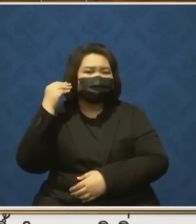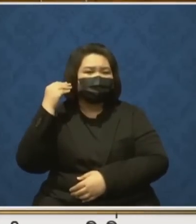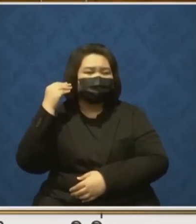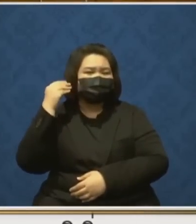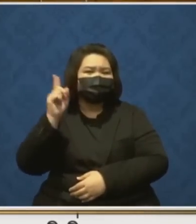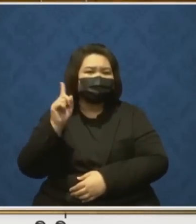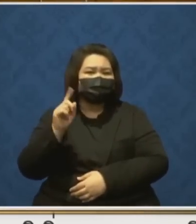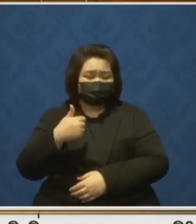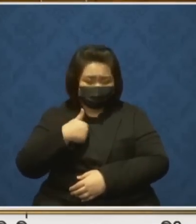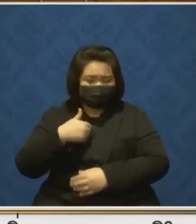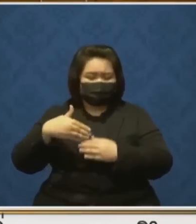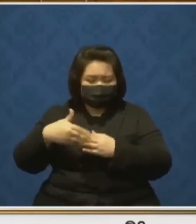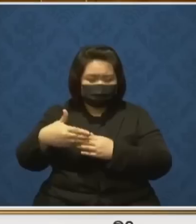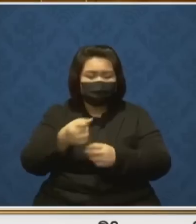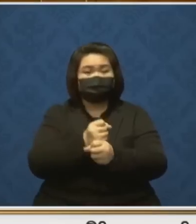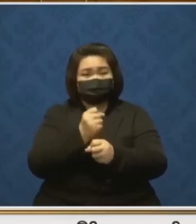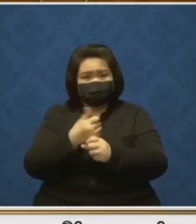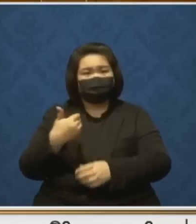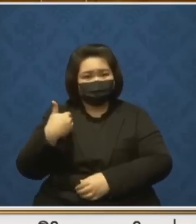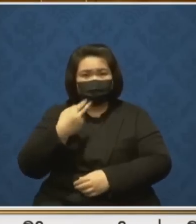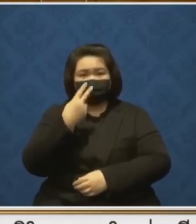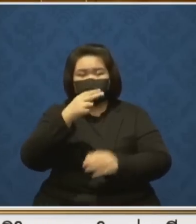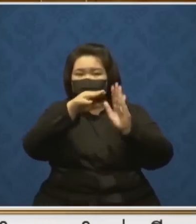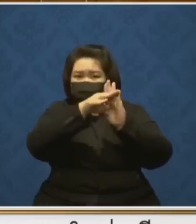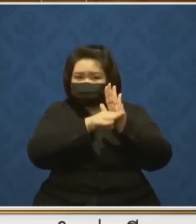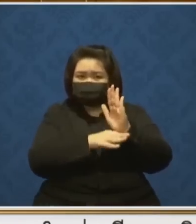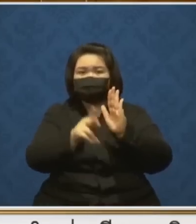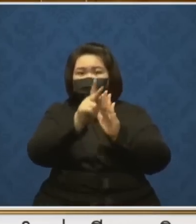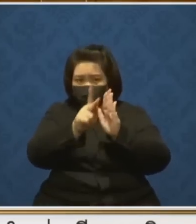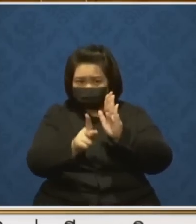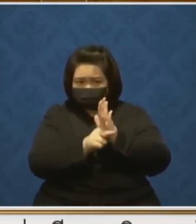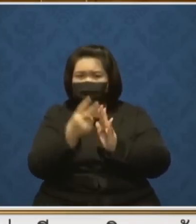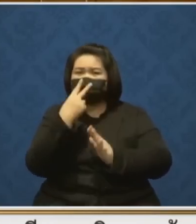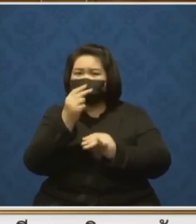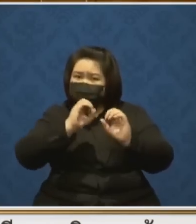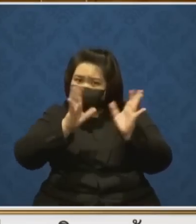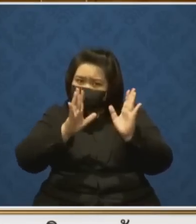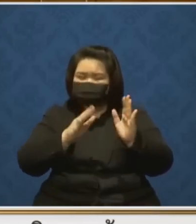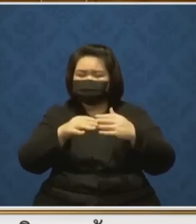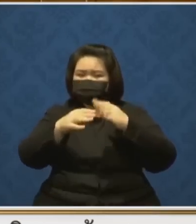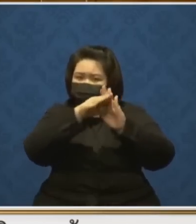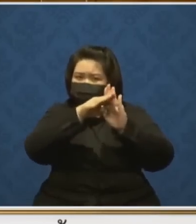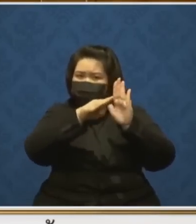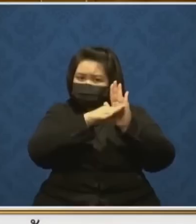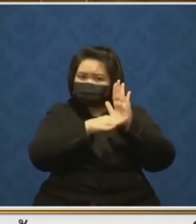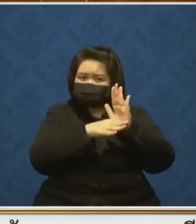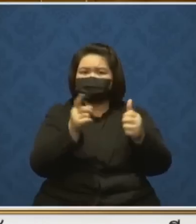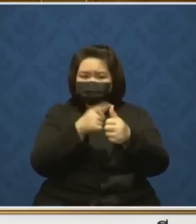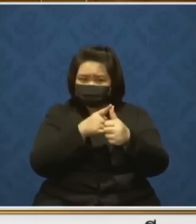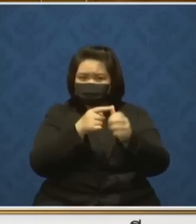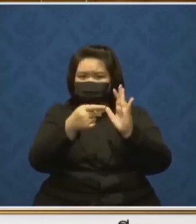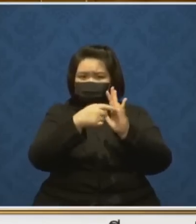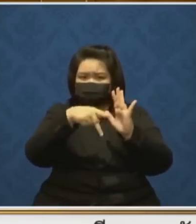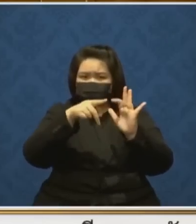เพราทั้หมดคอคามคืบหน้าของการดำเนินการตามขนตอนกระบูลการกฎหมายชัดเจนทุกเรื่องทั้งเรื่องแพ่ง อ